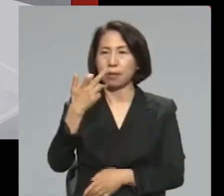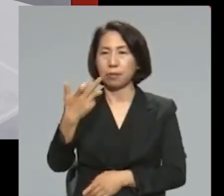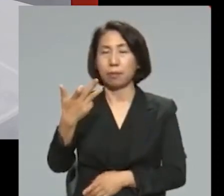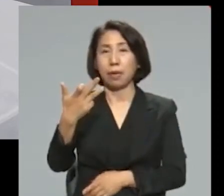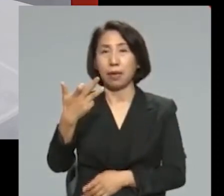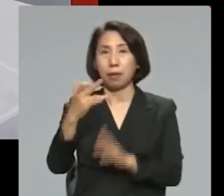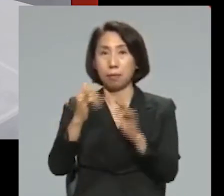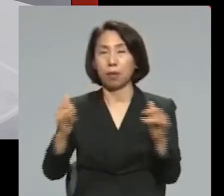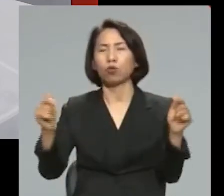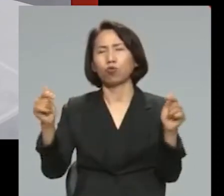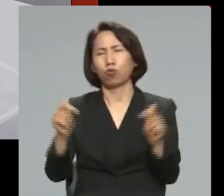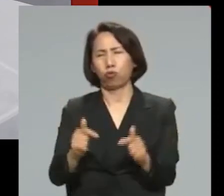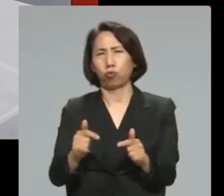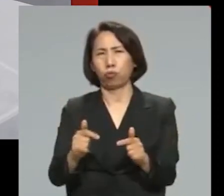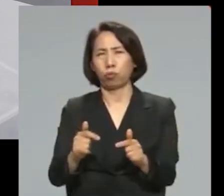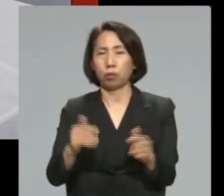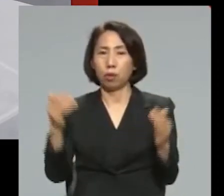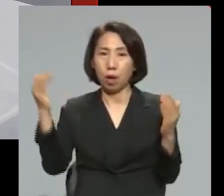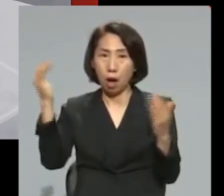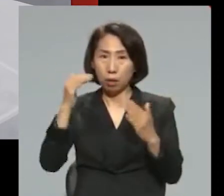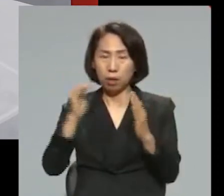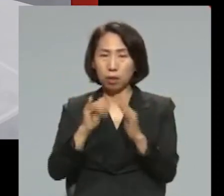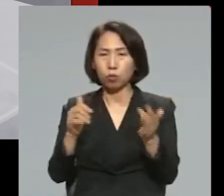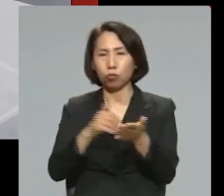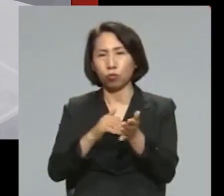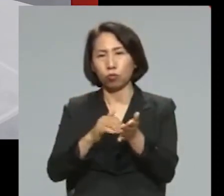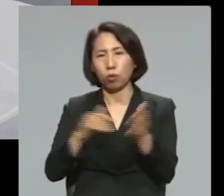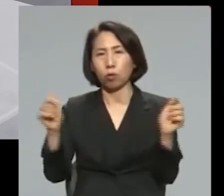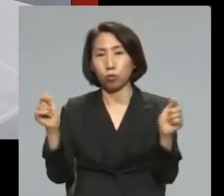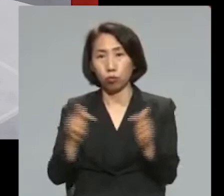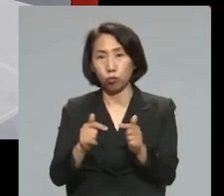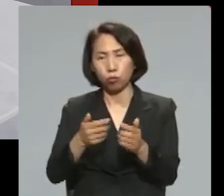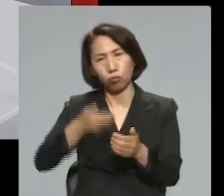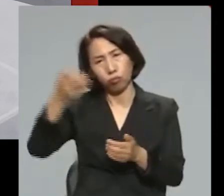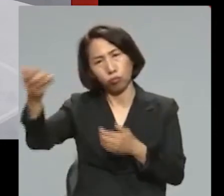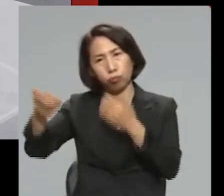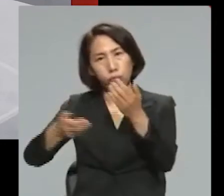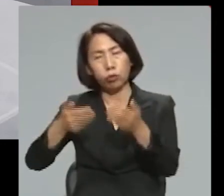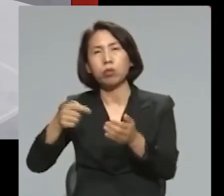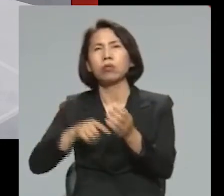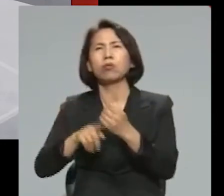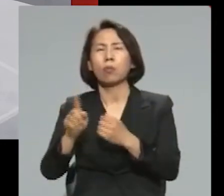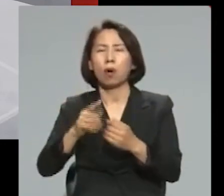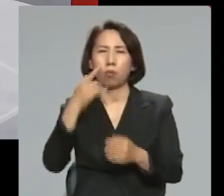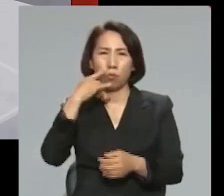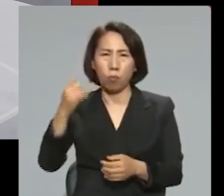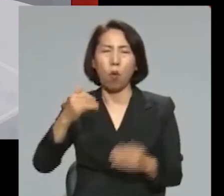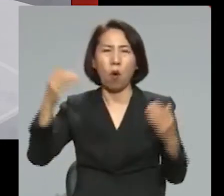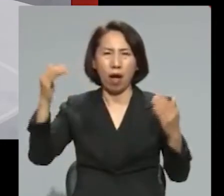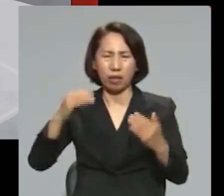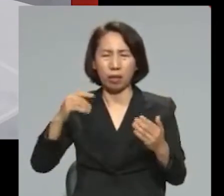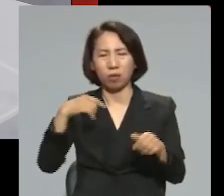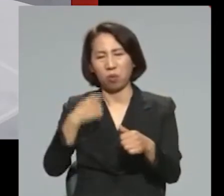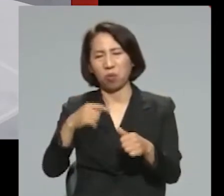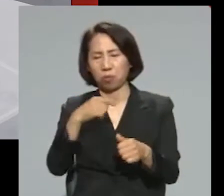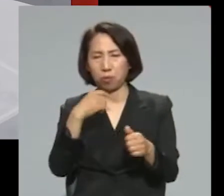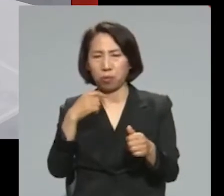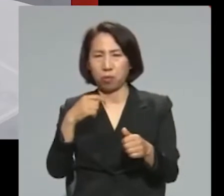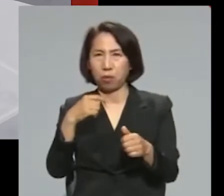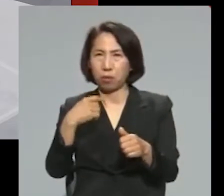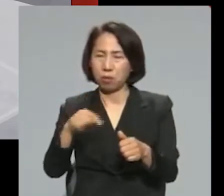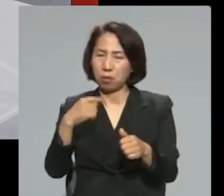감소되었습니다. 이처럼 학생 인구 유출이 심한 이유는 학부모나 학생들이 고령 교육에 대한